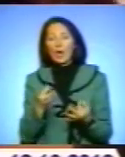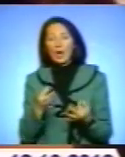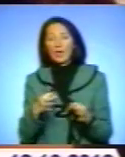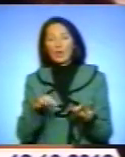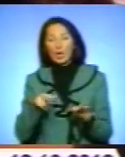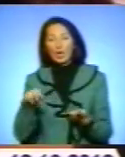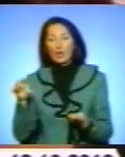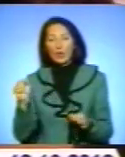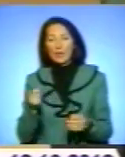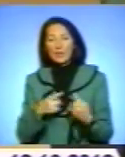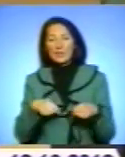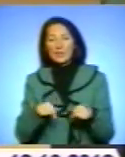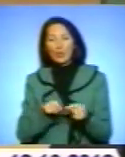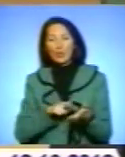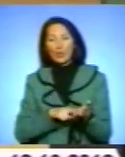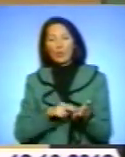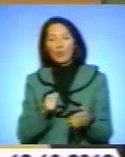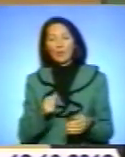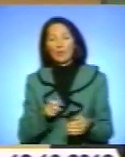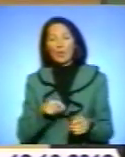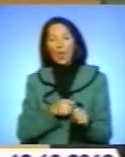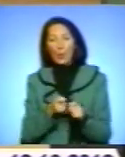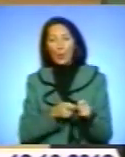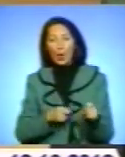2014 року. Бюрократія,